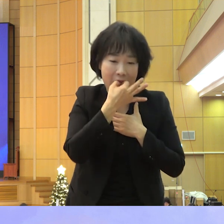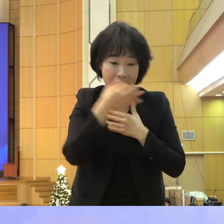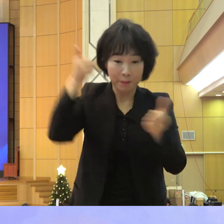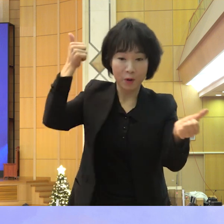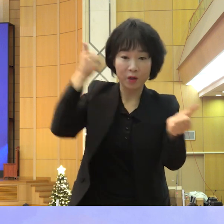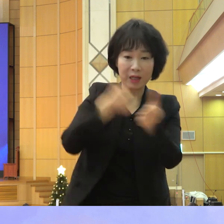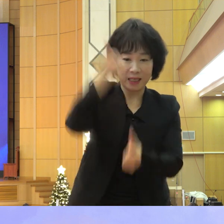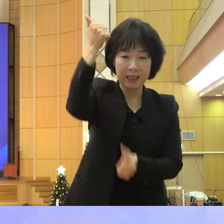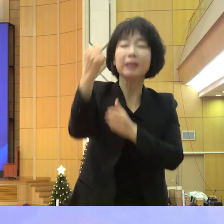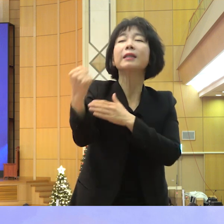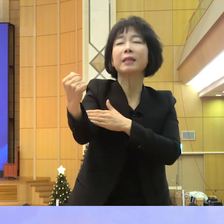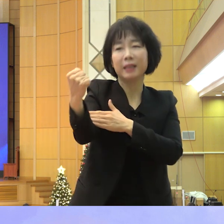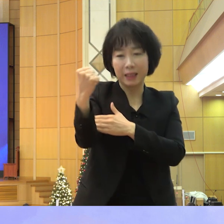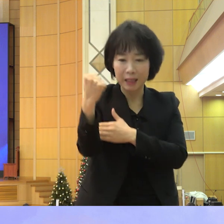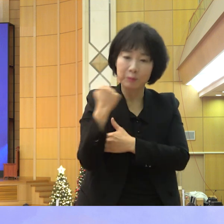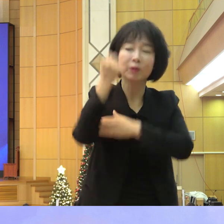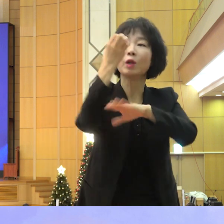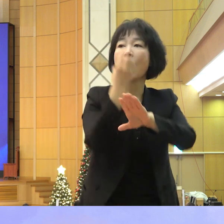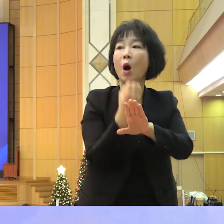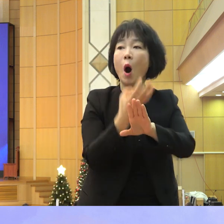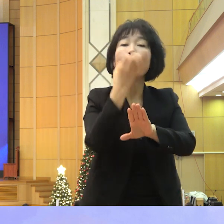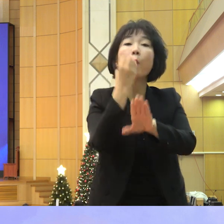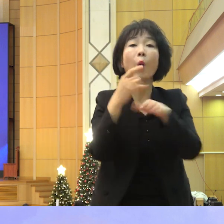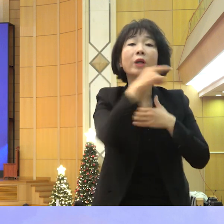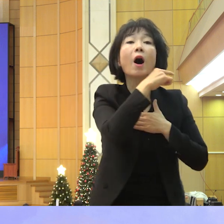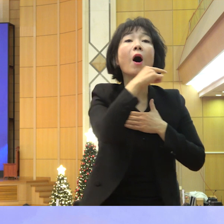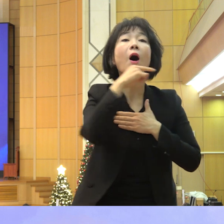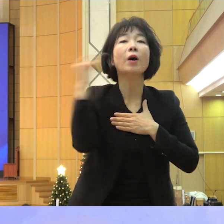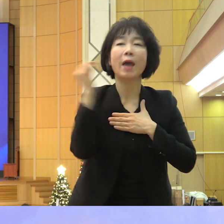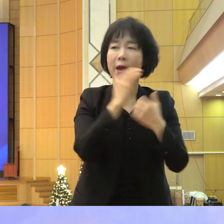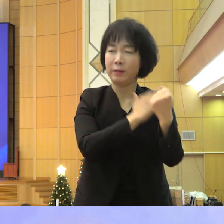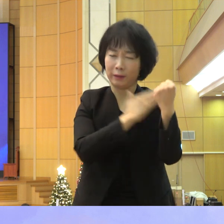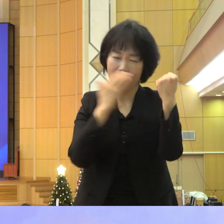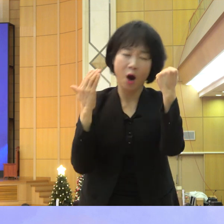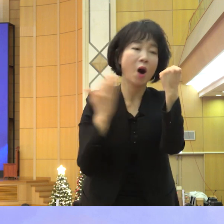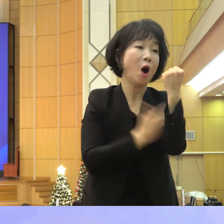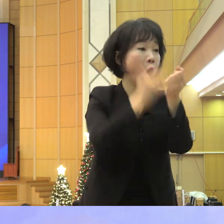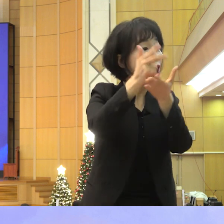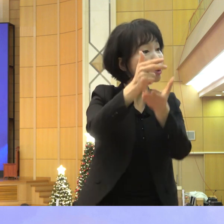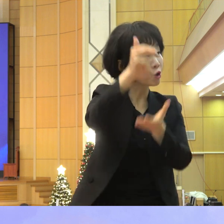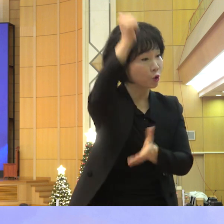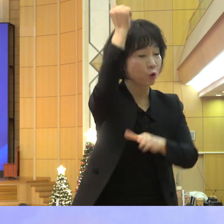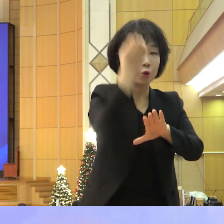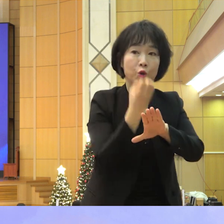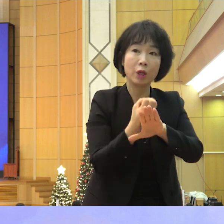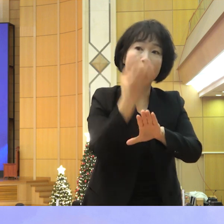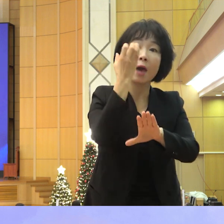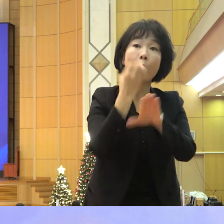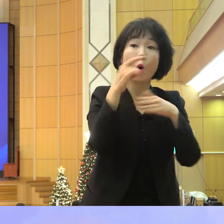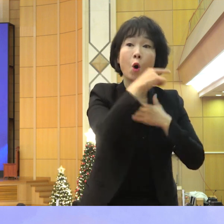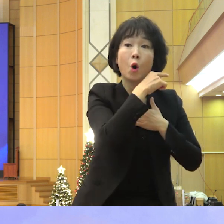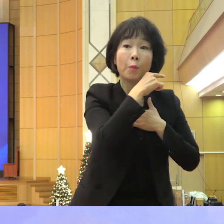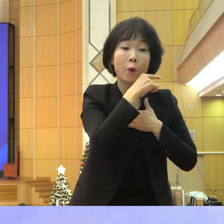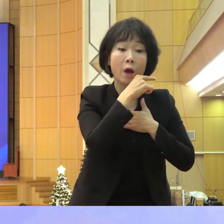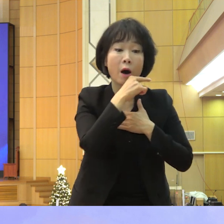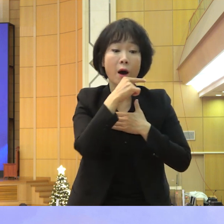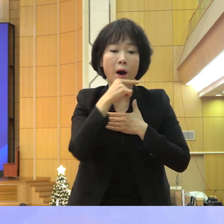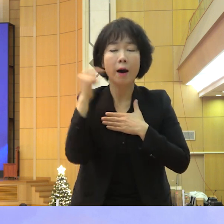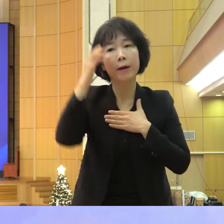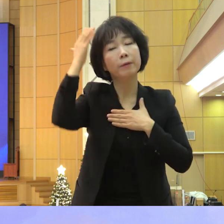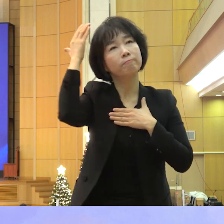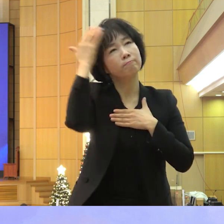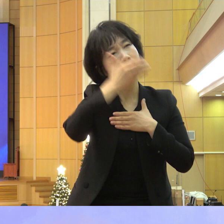육체의 정욕을 이길 힘은 보혈의 능력, 주의